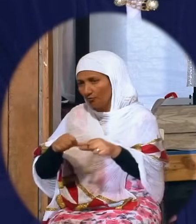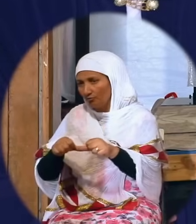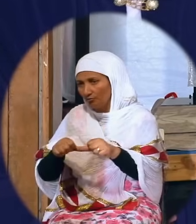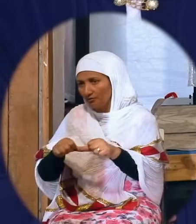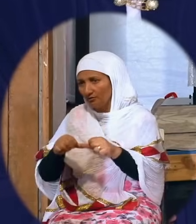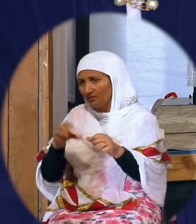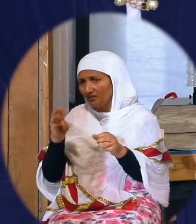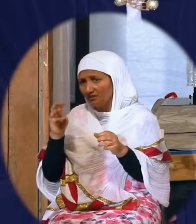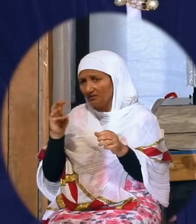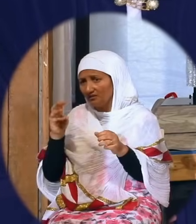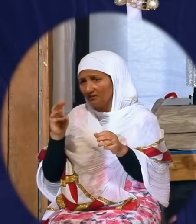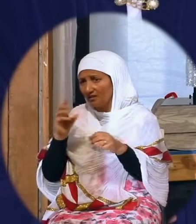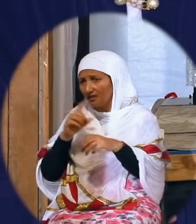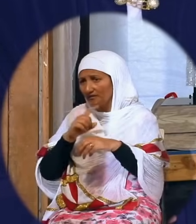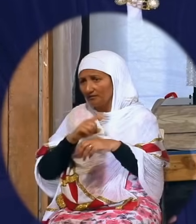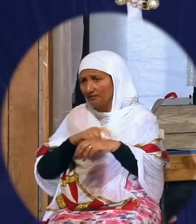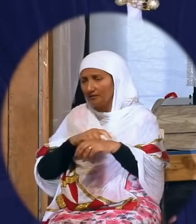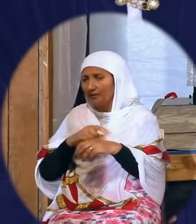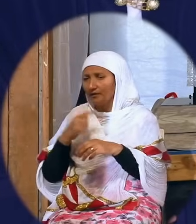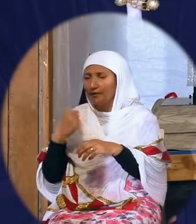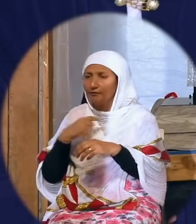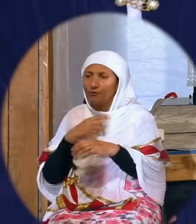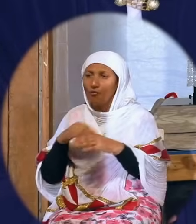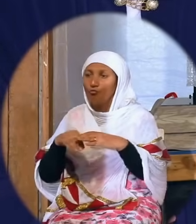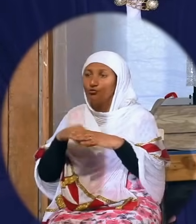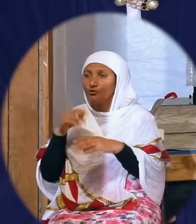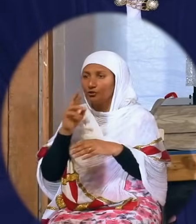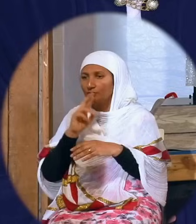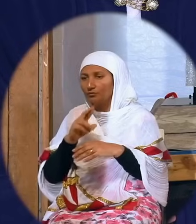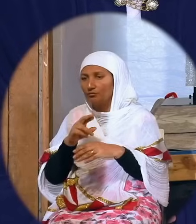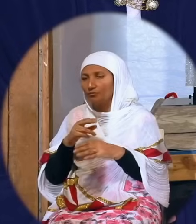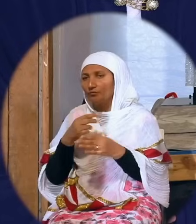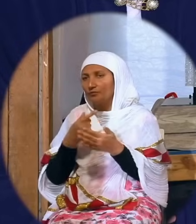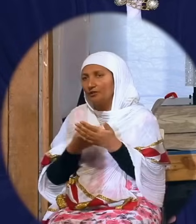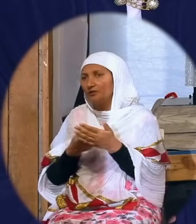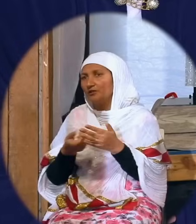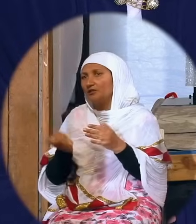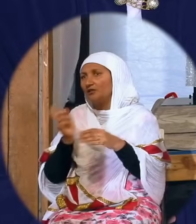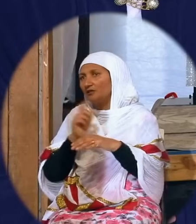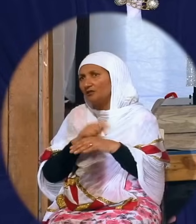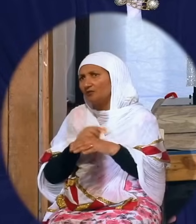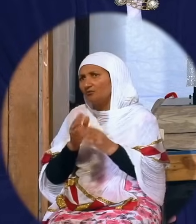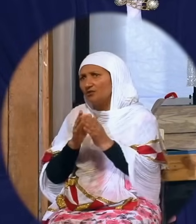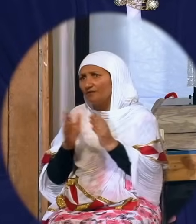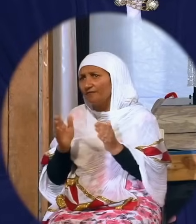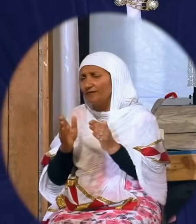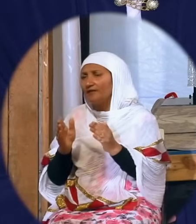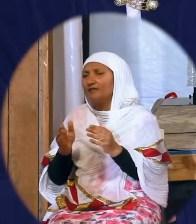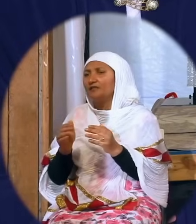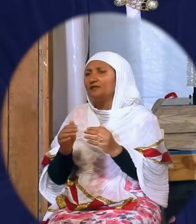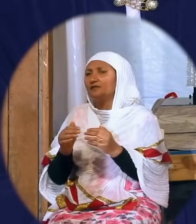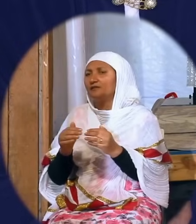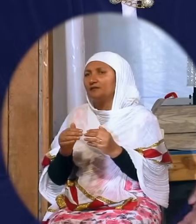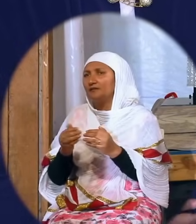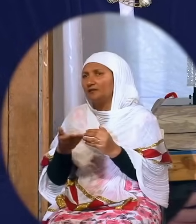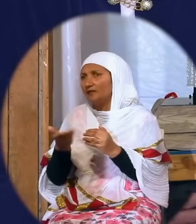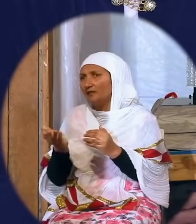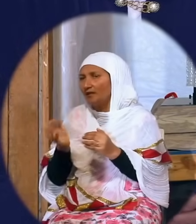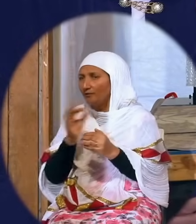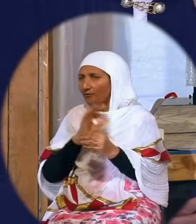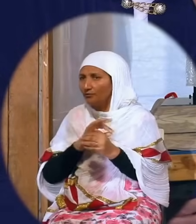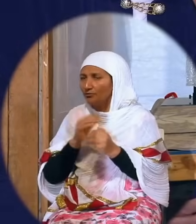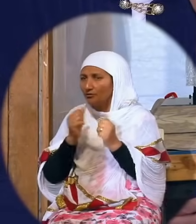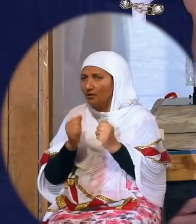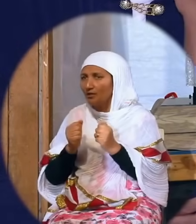ነው 6 ሰዓት ከኛ ውጭ ናቸው ማለት በእነዚያ ጊዜያት ውስጥ ሰፊ ተጽኖ ሊያርፍባቸው ይችላል። በጣም ትብርቱ